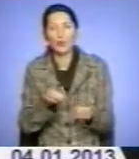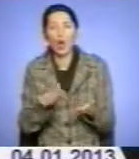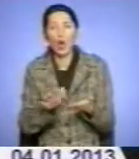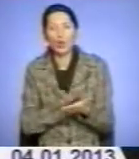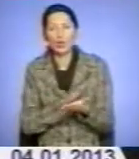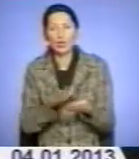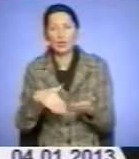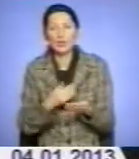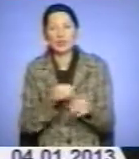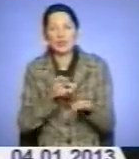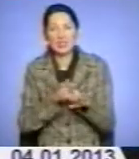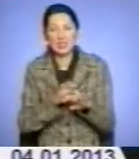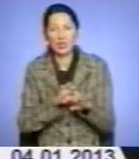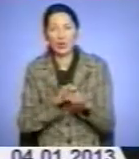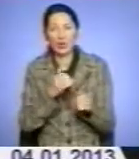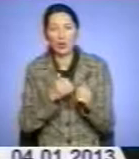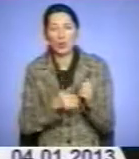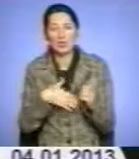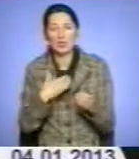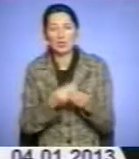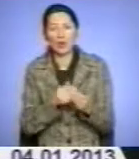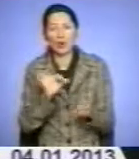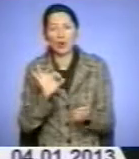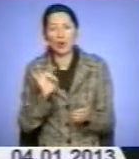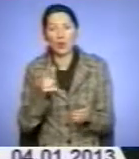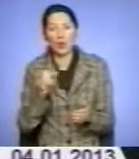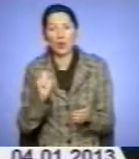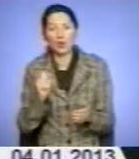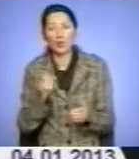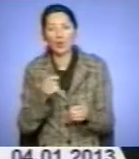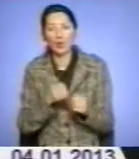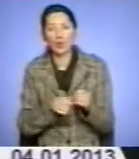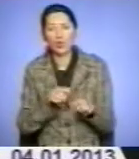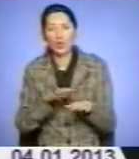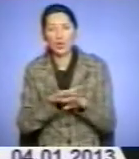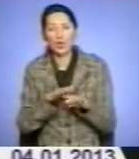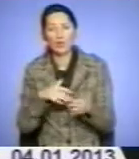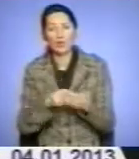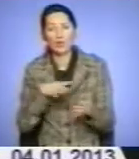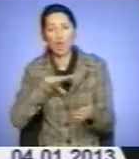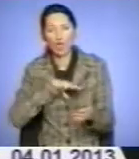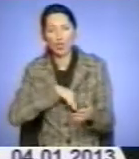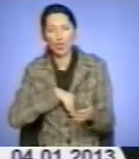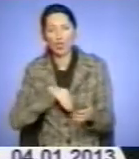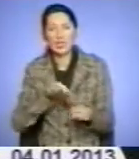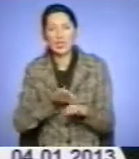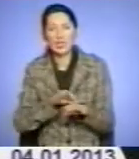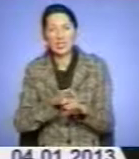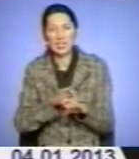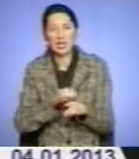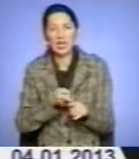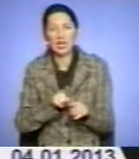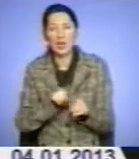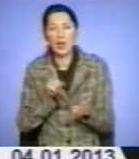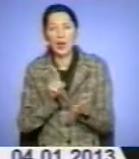очистити своє тіло, кожен свій орган, кожну клітинку своєї душі, свого тіла, яка